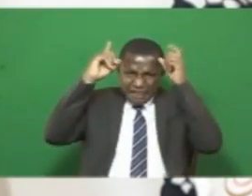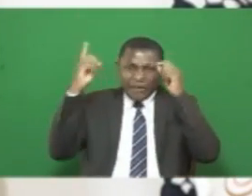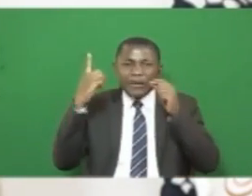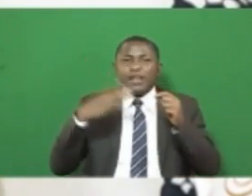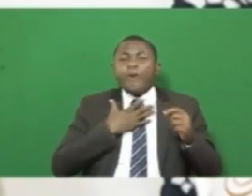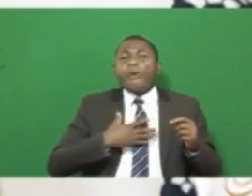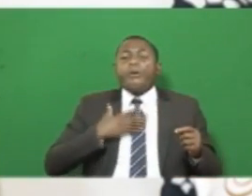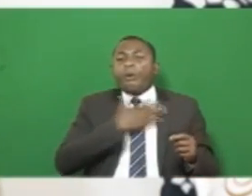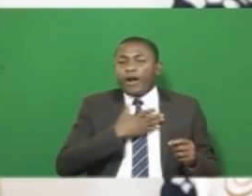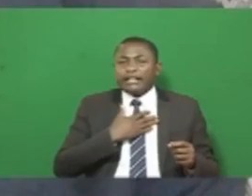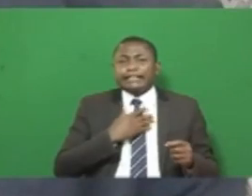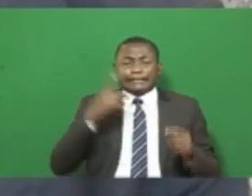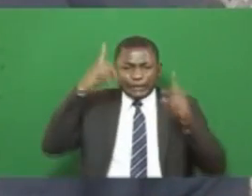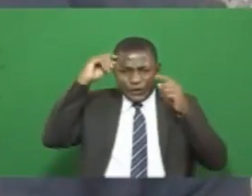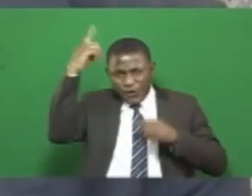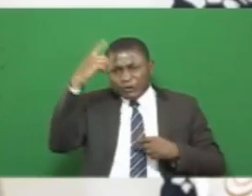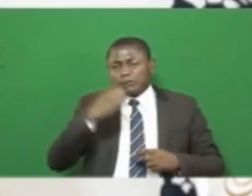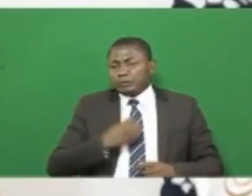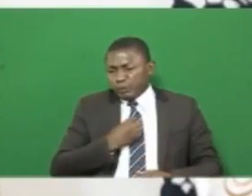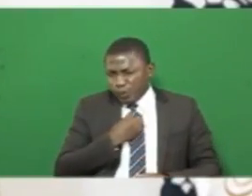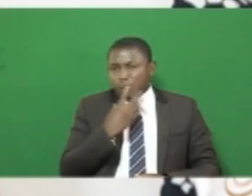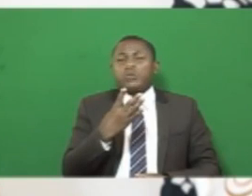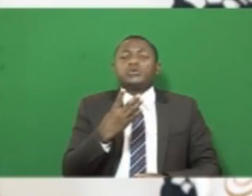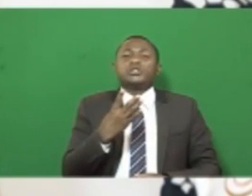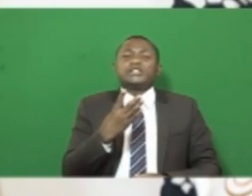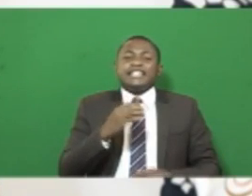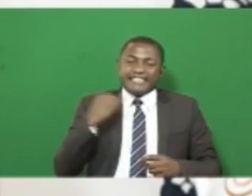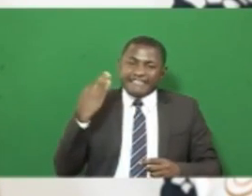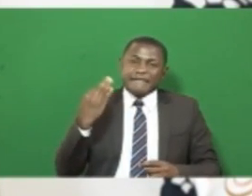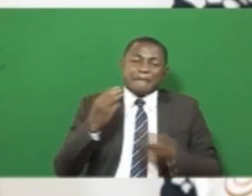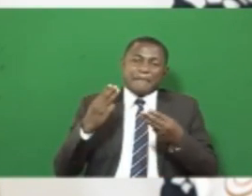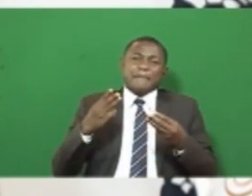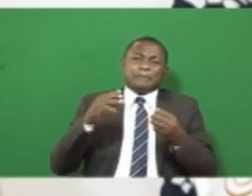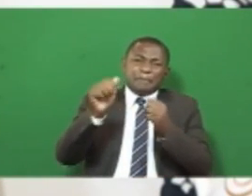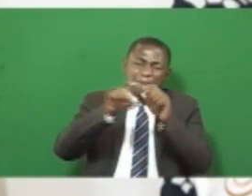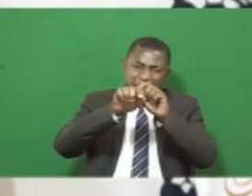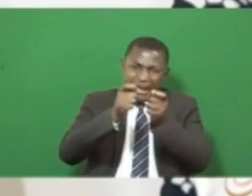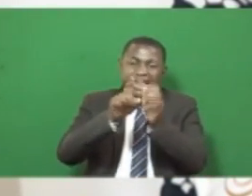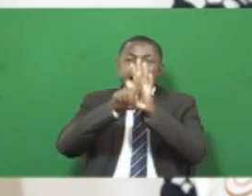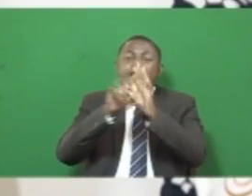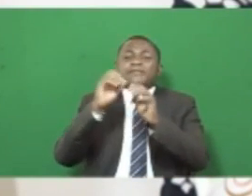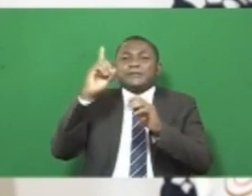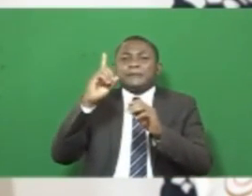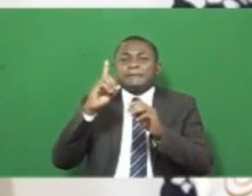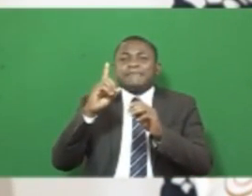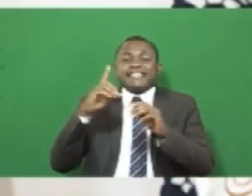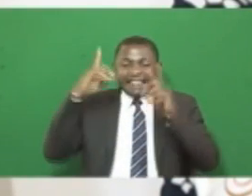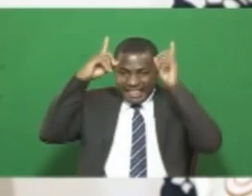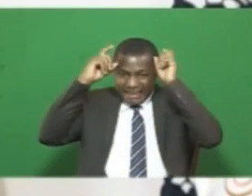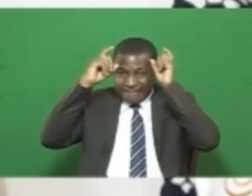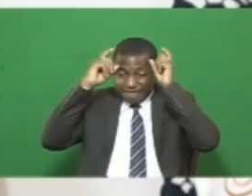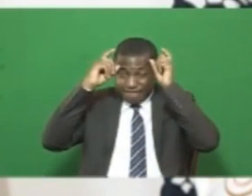wese waakonzera kuchikora mutemo waMwari. Okay. Isabotage ari kuita. Kunozva kuti kupara. Right. Saka tanzwa isusu kuti